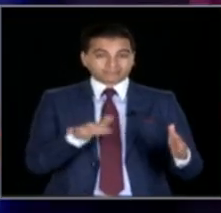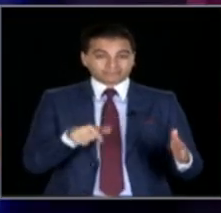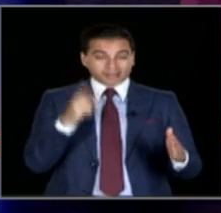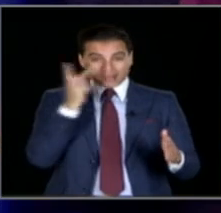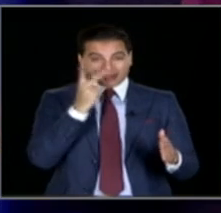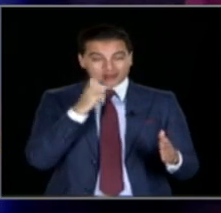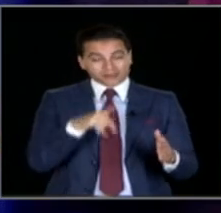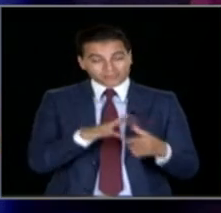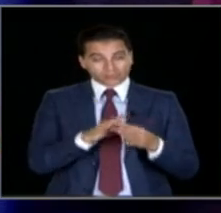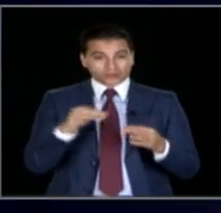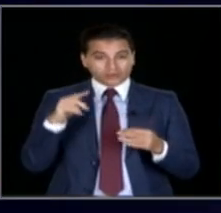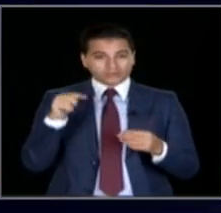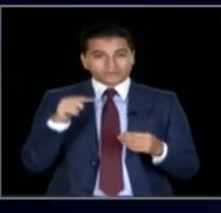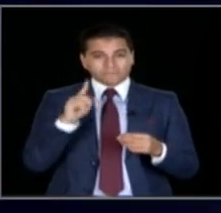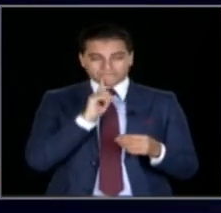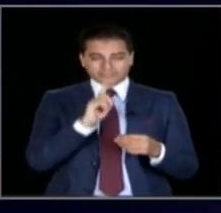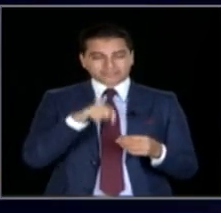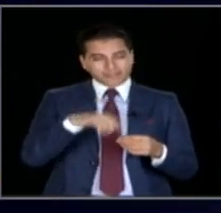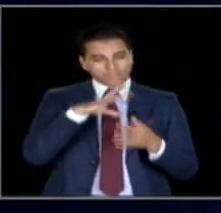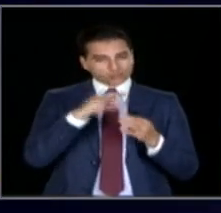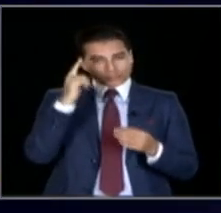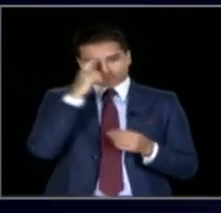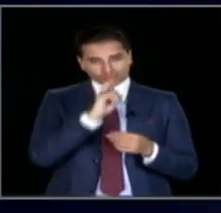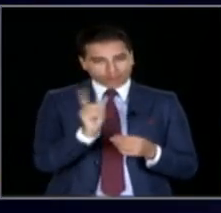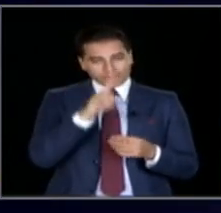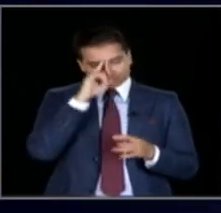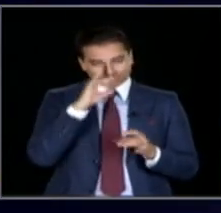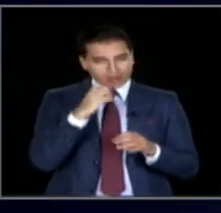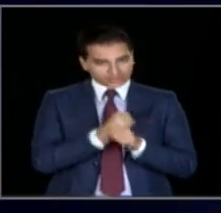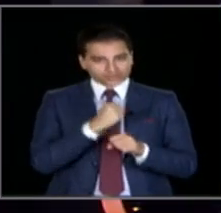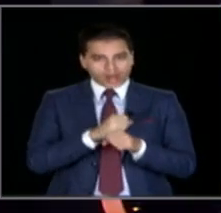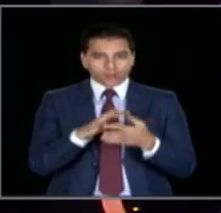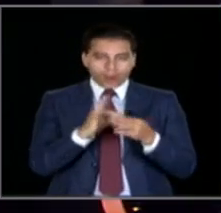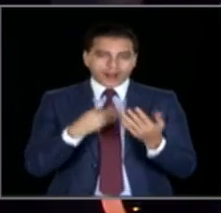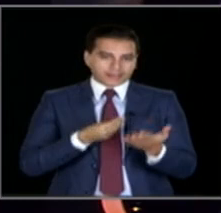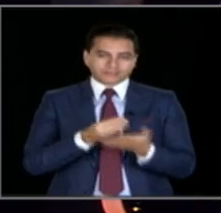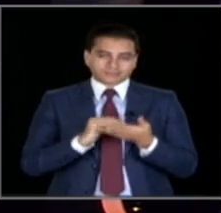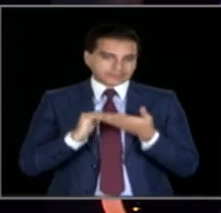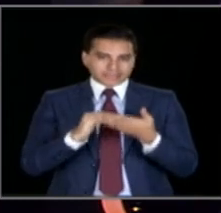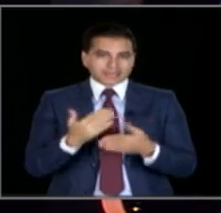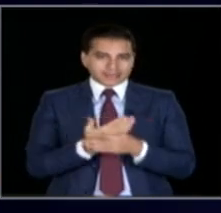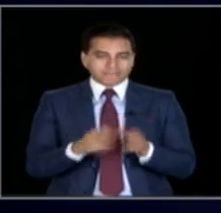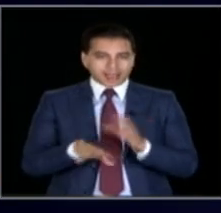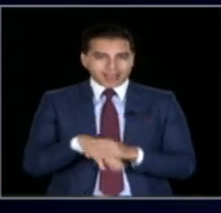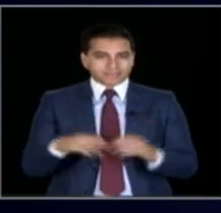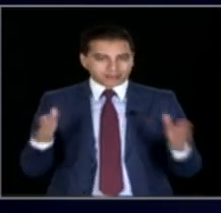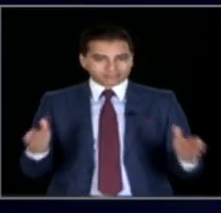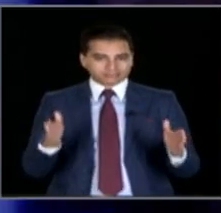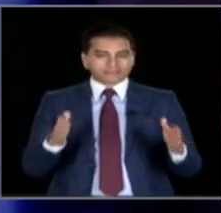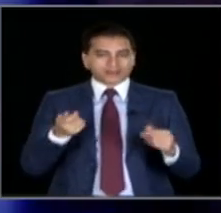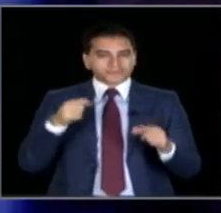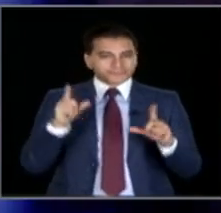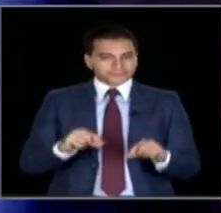قادرين. ده موضوع مش صعب بإذن الله نشتغل عليه وممكن نساعد في حله، ان احنا نوفر المواد